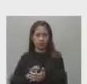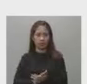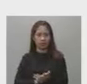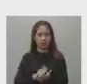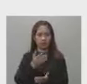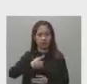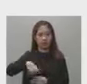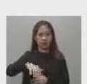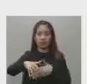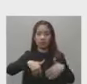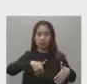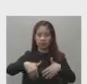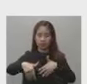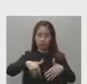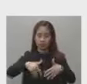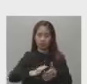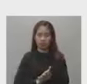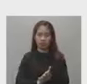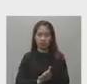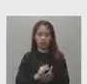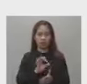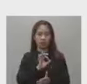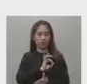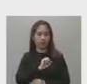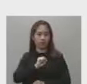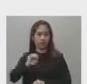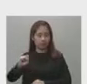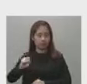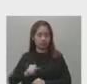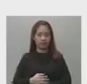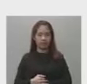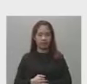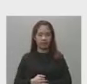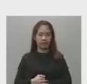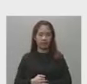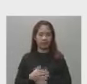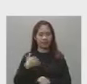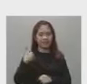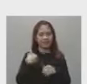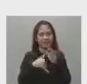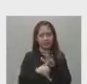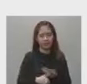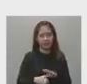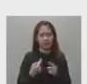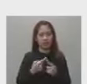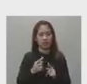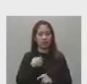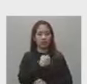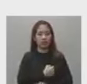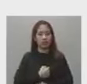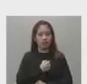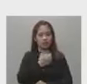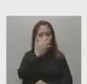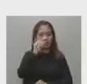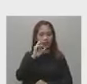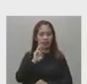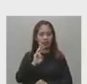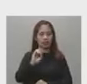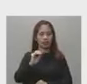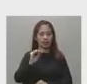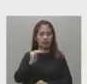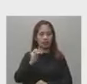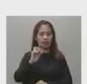นเหล่านี้เป็นประชาชนหลายคนเป็นสมาชิกสภาผู้แทนราษฎรก็ถูกคุกคามแต่เสียใจนะครับที่ไม่มีวิโรจน์ลักษณะอดิศ